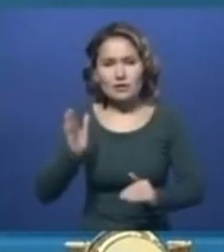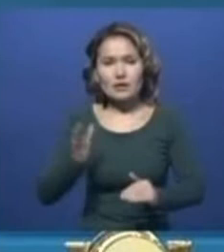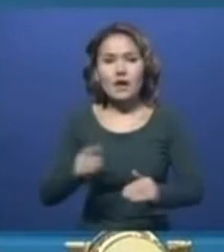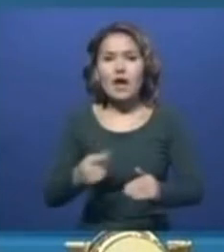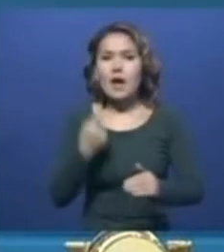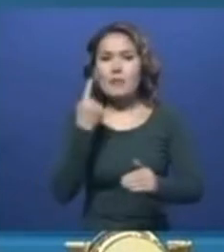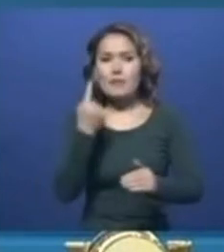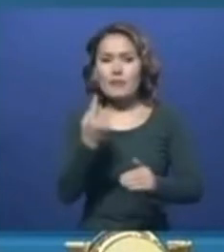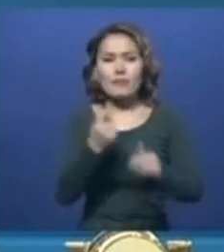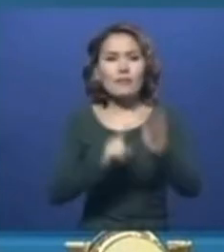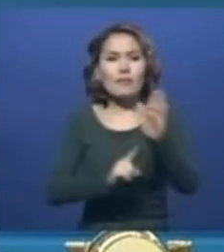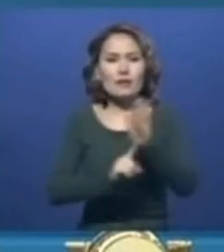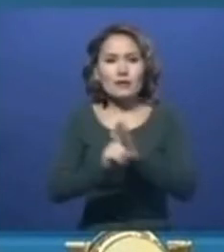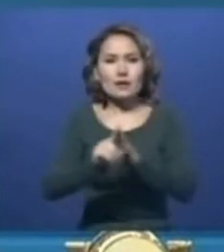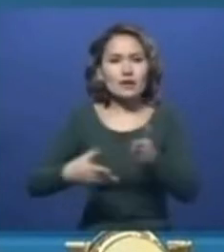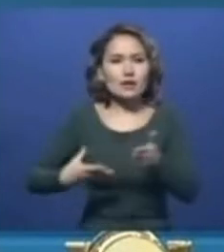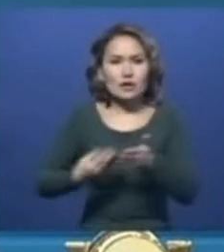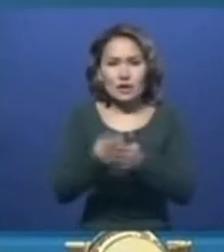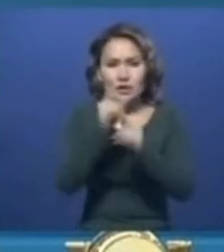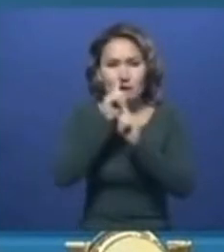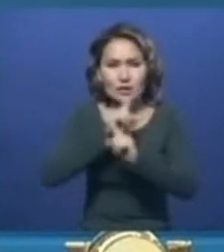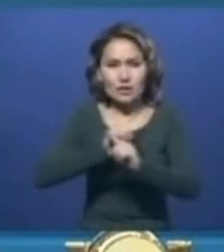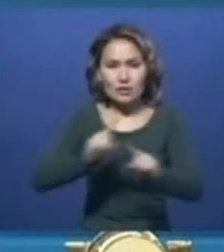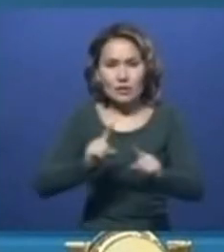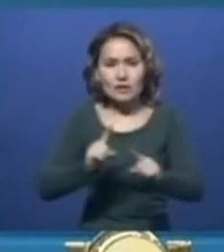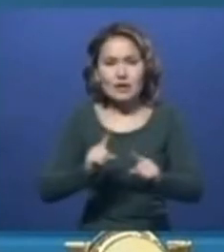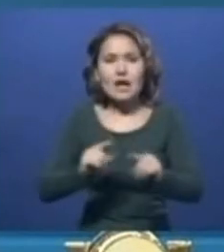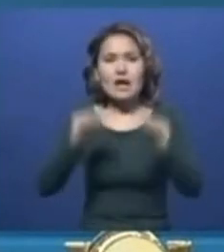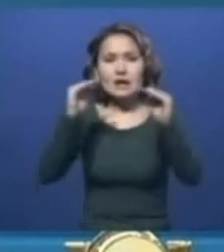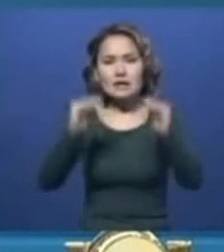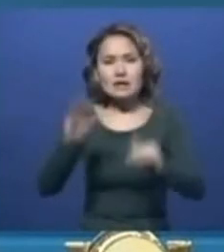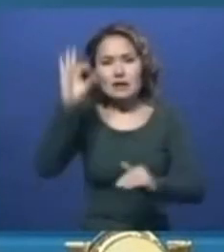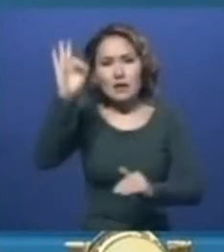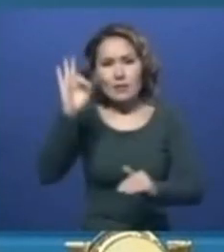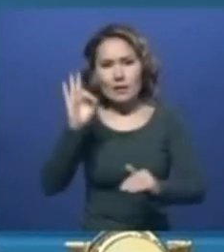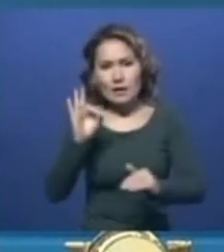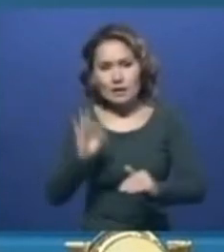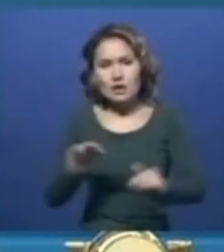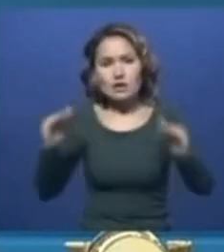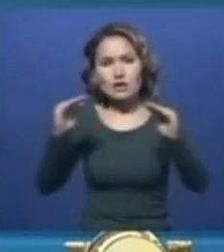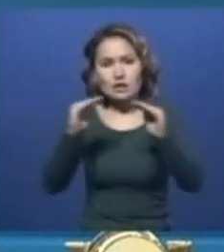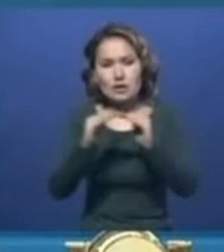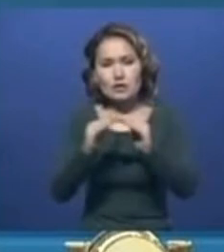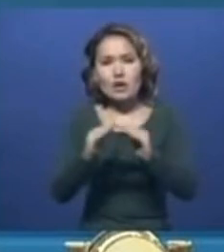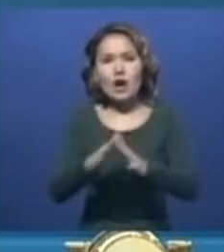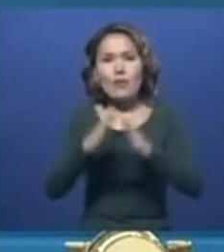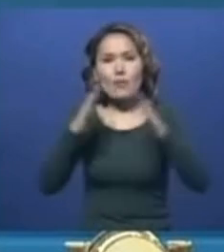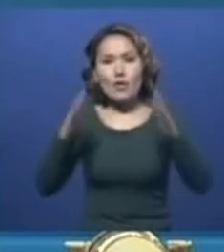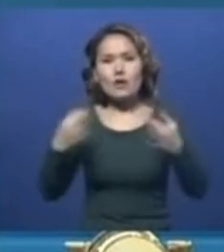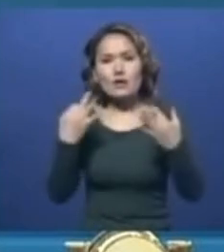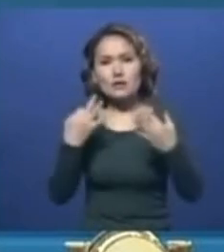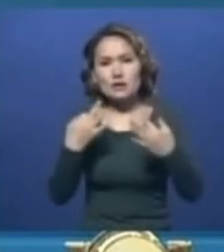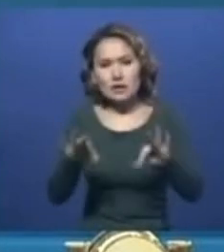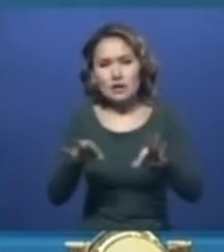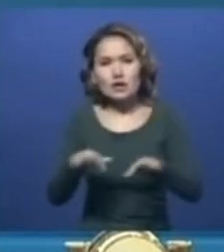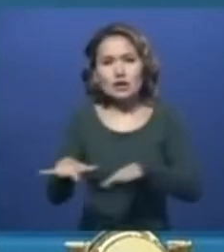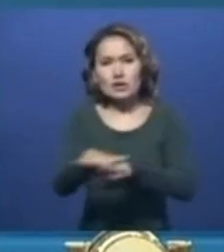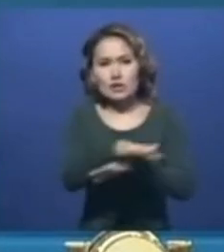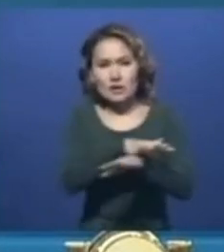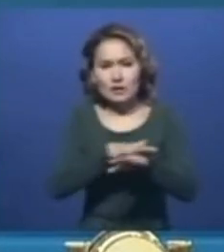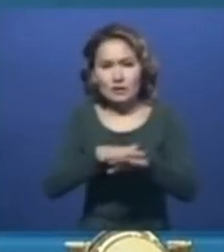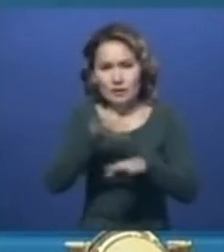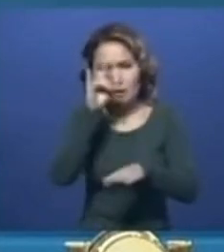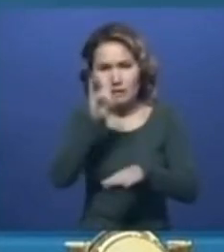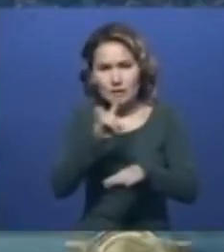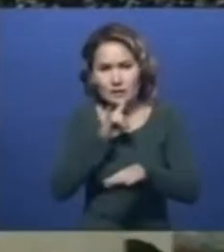первоначального взноса, низкие проценты за ипотеку сделают жилье более доступным для широких слоев